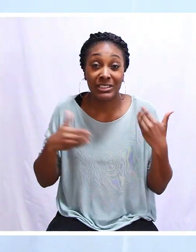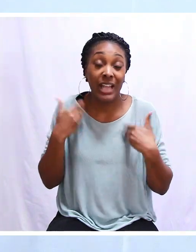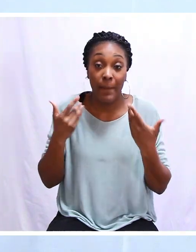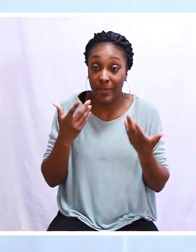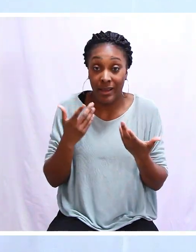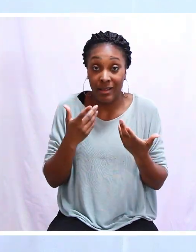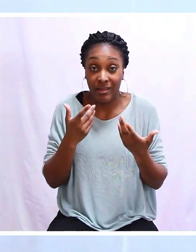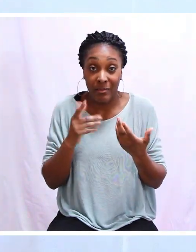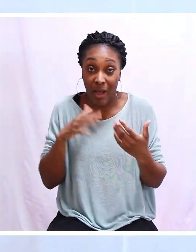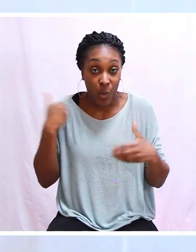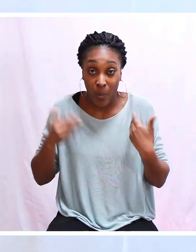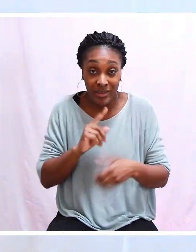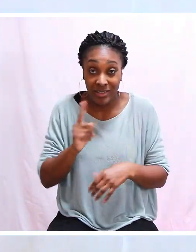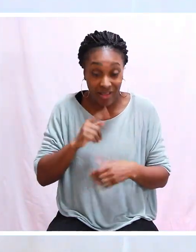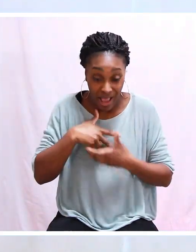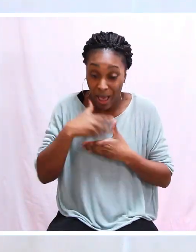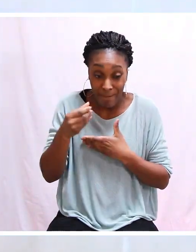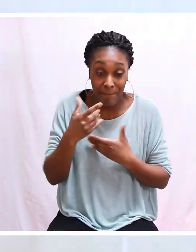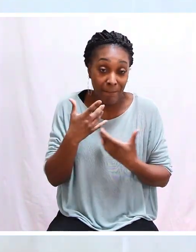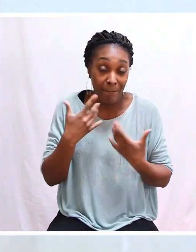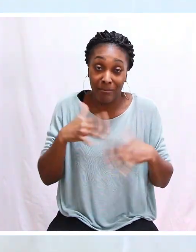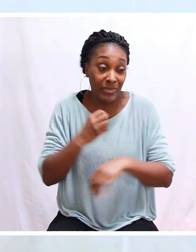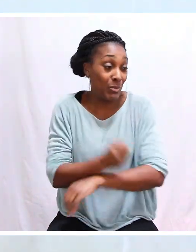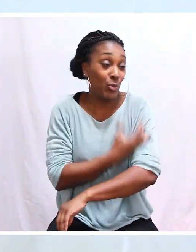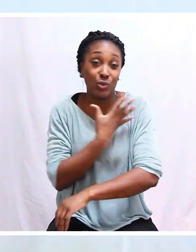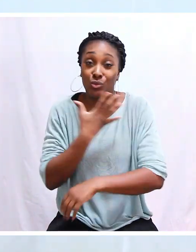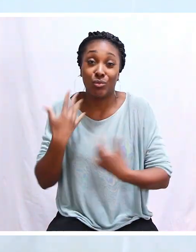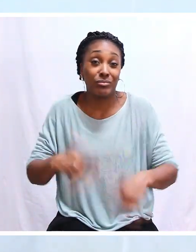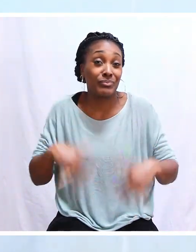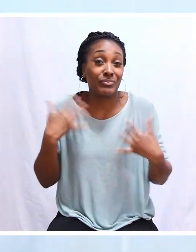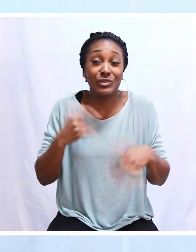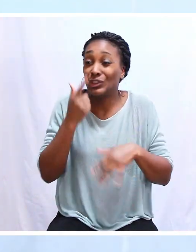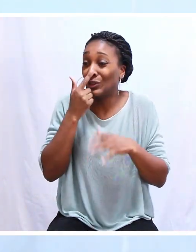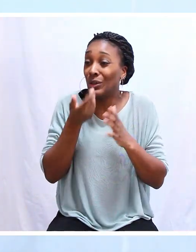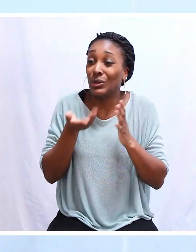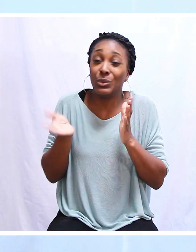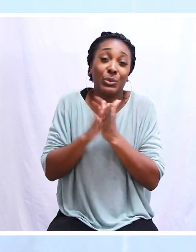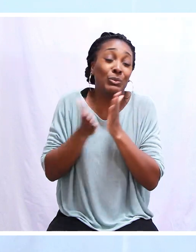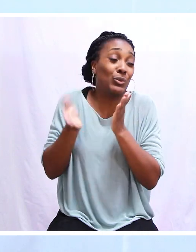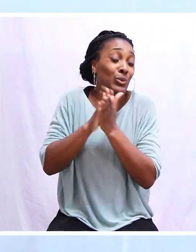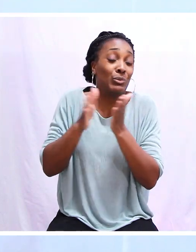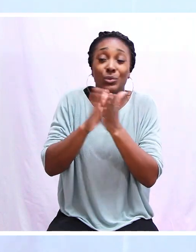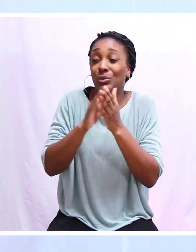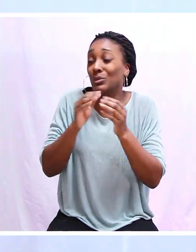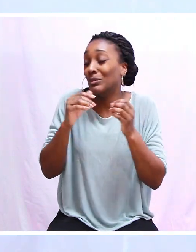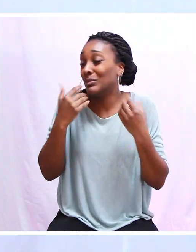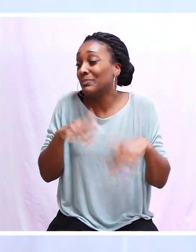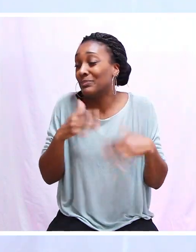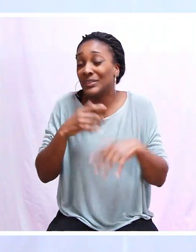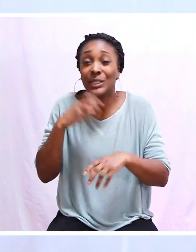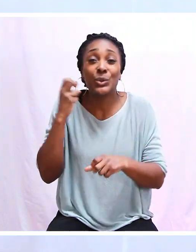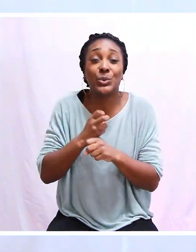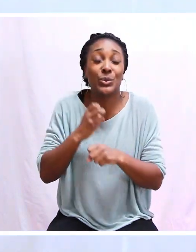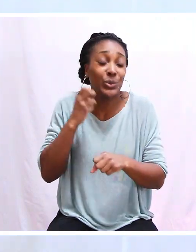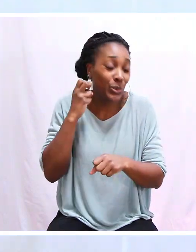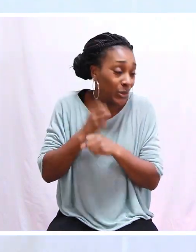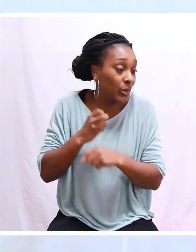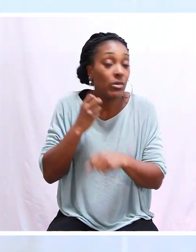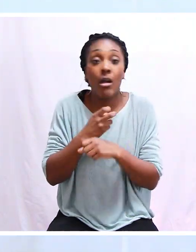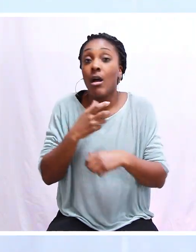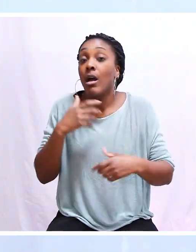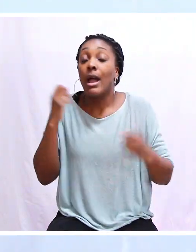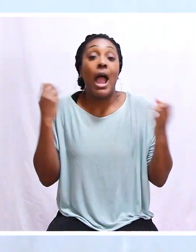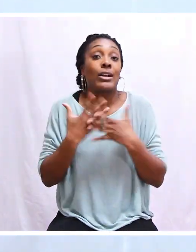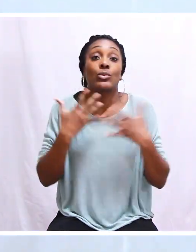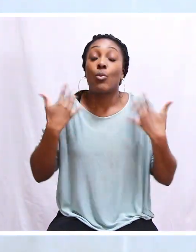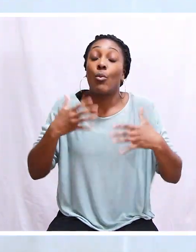que c'est leur expression de leur âme qui est comme ça. Leurs émotions sont démultipliées, leurs réactions sont démultipliées, qui fait que ils